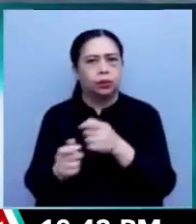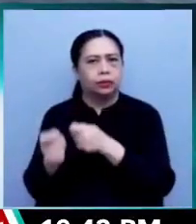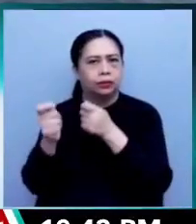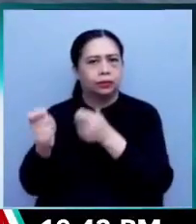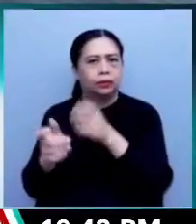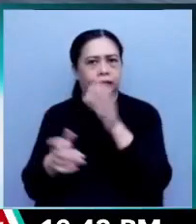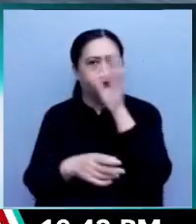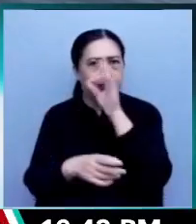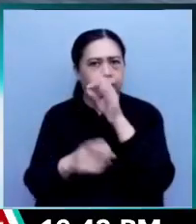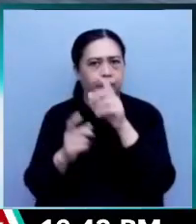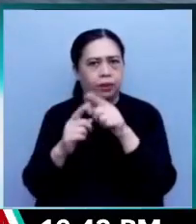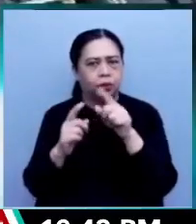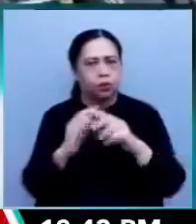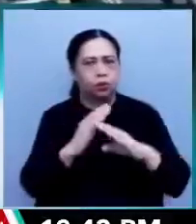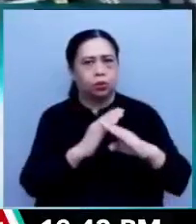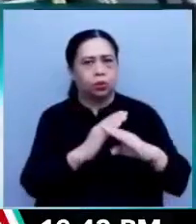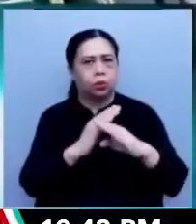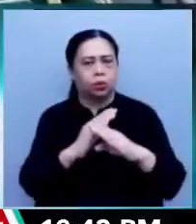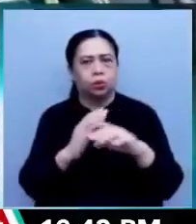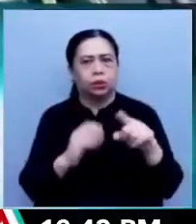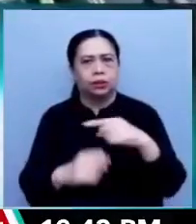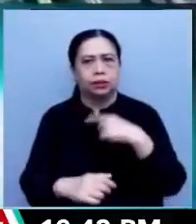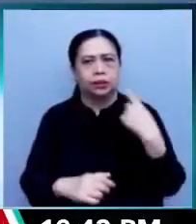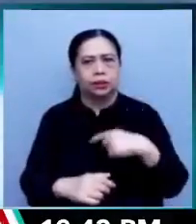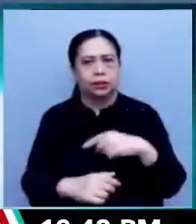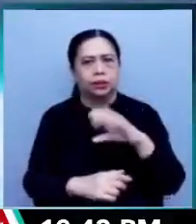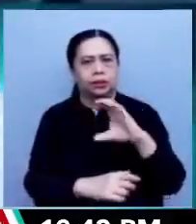para harangin ang mga barko ng China Coast Guard.